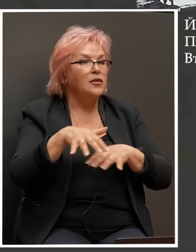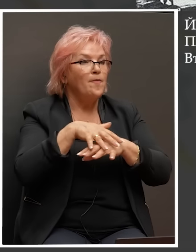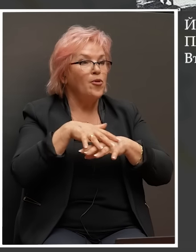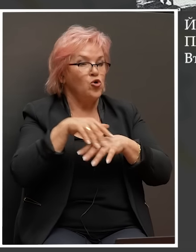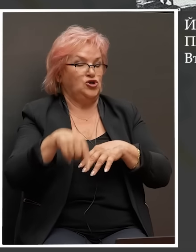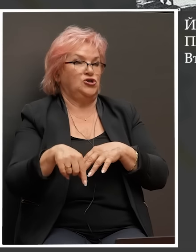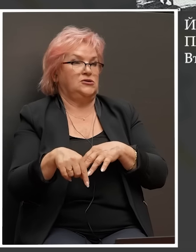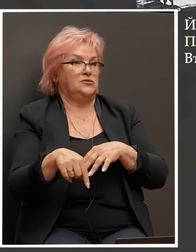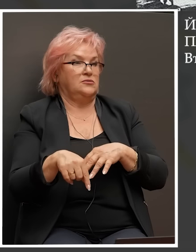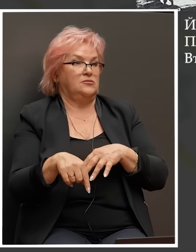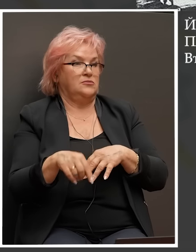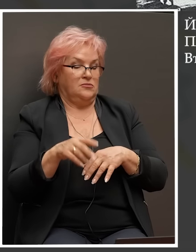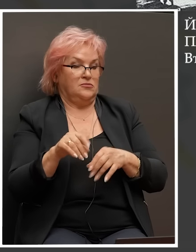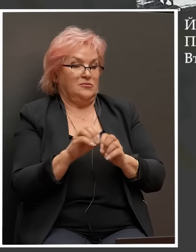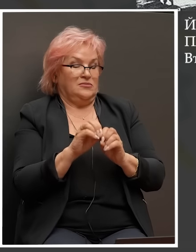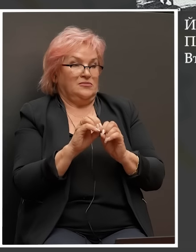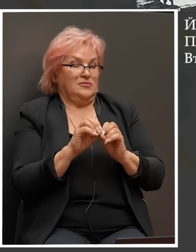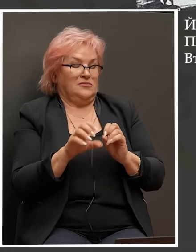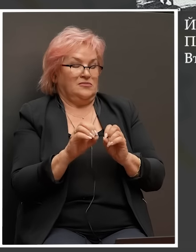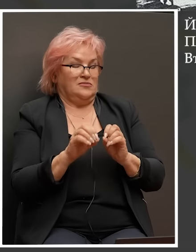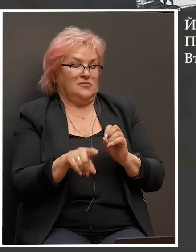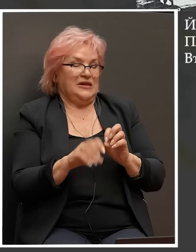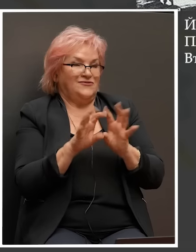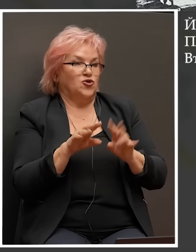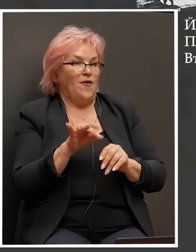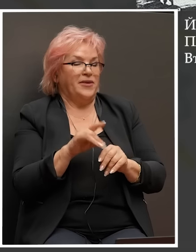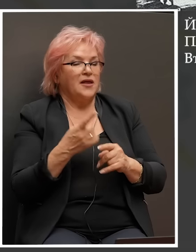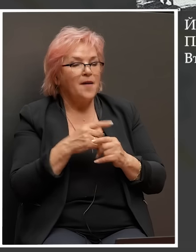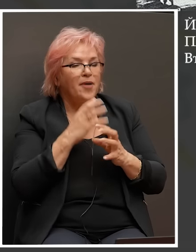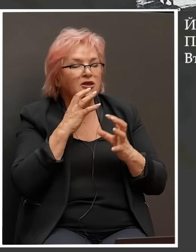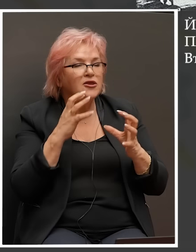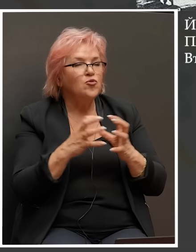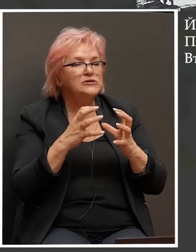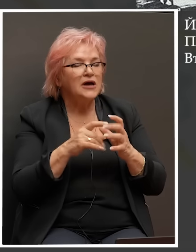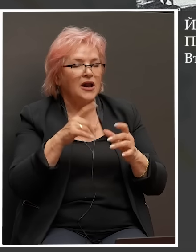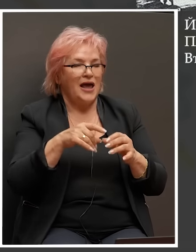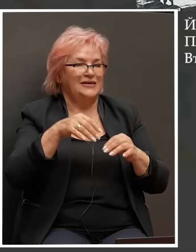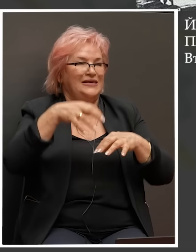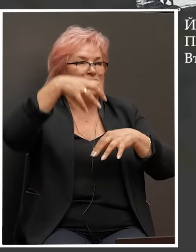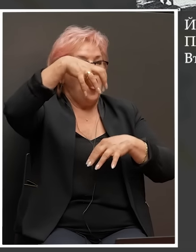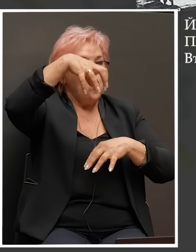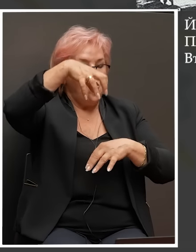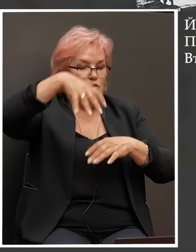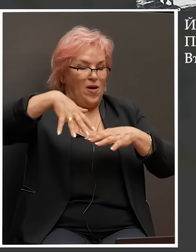площадь собора Святого Петра. Поэтому задача была сохранить купол над площадью.